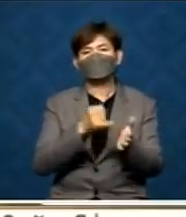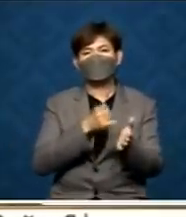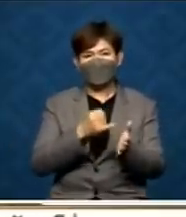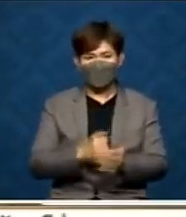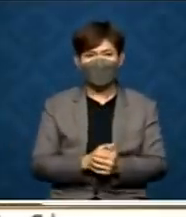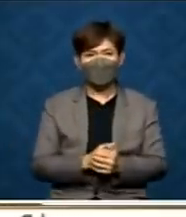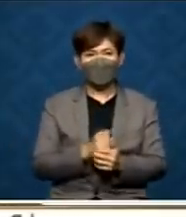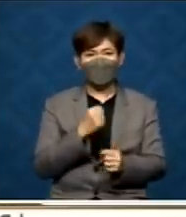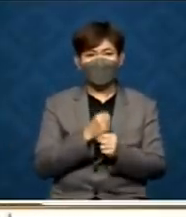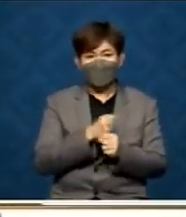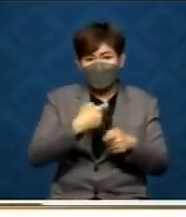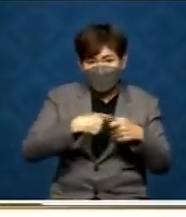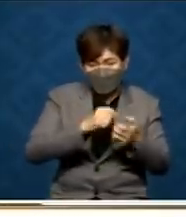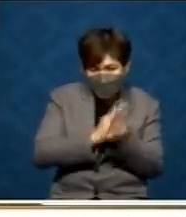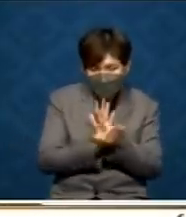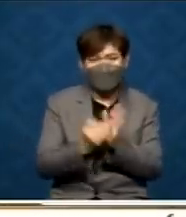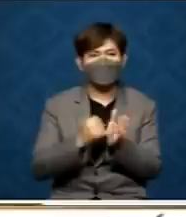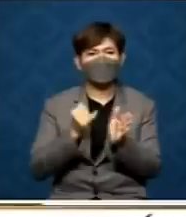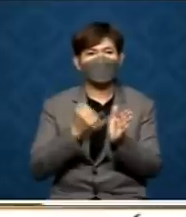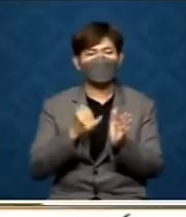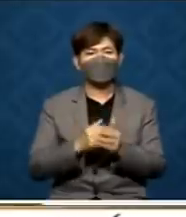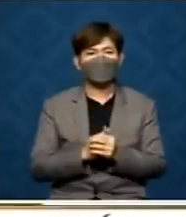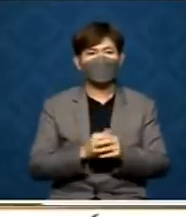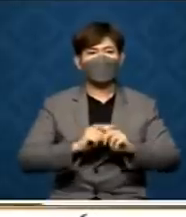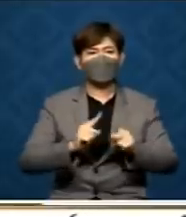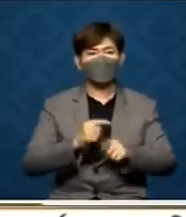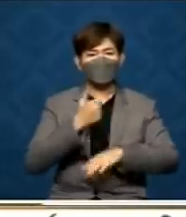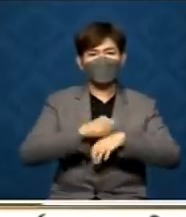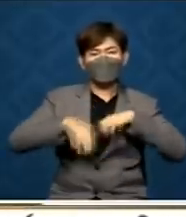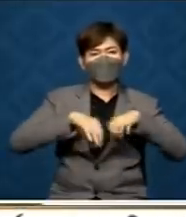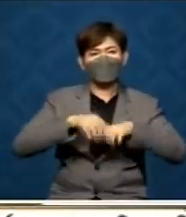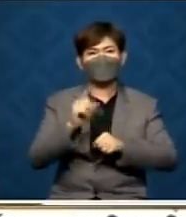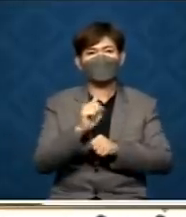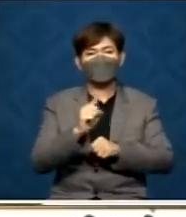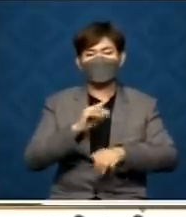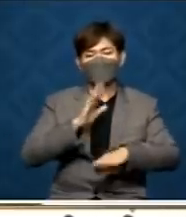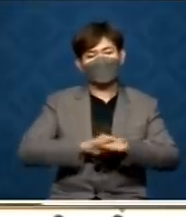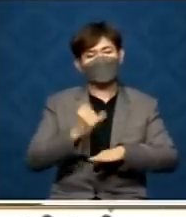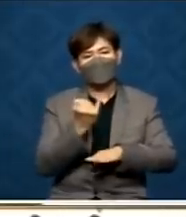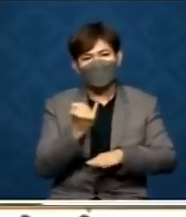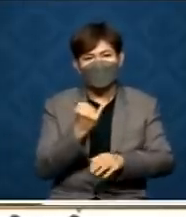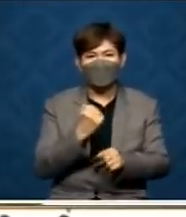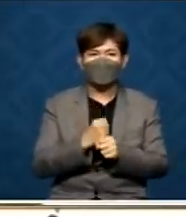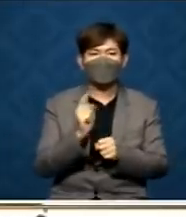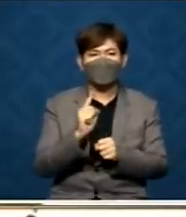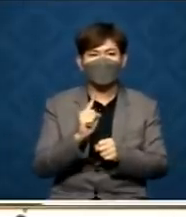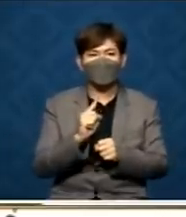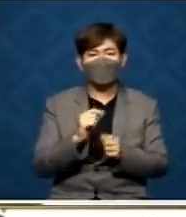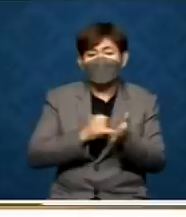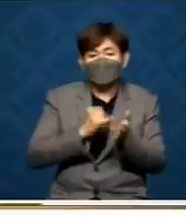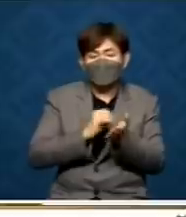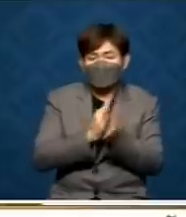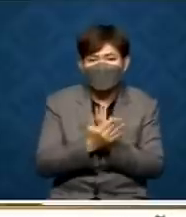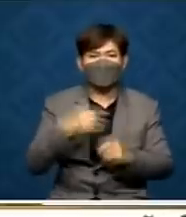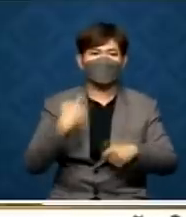จากญาติเป็นง่ายนะแต่ถ้าคราวใดได้พวกมันลงกรณ์แบบชนิดไร้ฝีมือในเรื่องอ่ะนี่จากง่าย